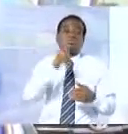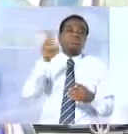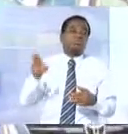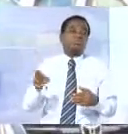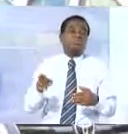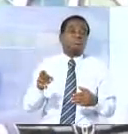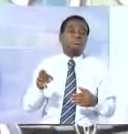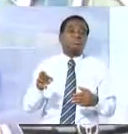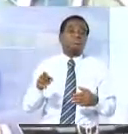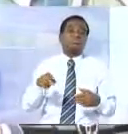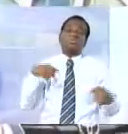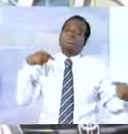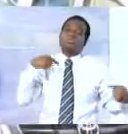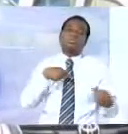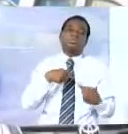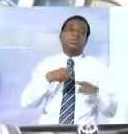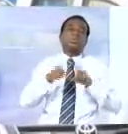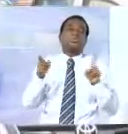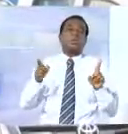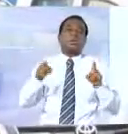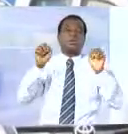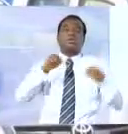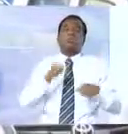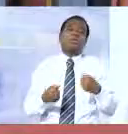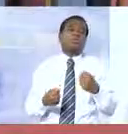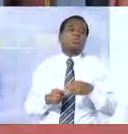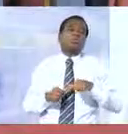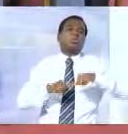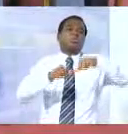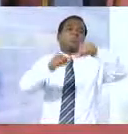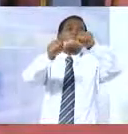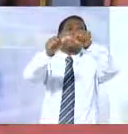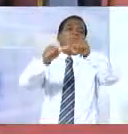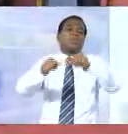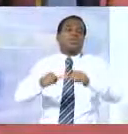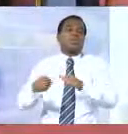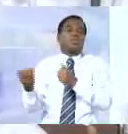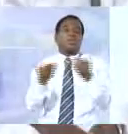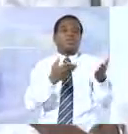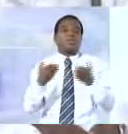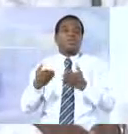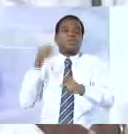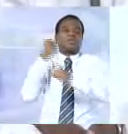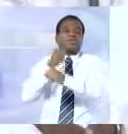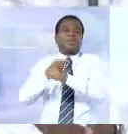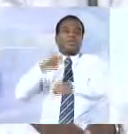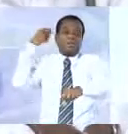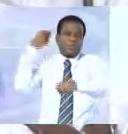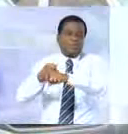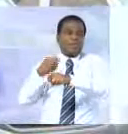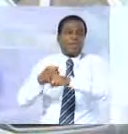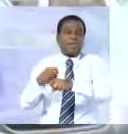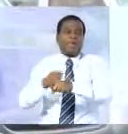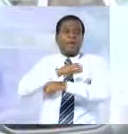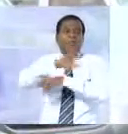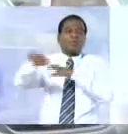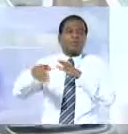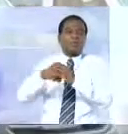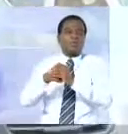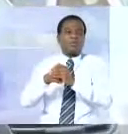douloureux pour le pays, mais qui ne peuvent pas prospérer, les services travaillent efficacement. Pratiquement toutes les